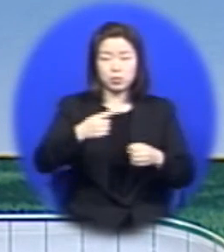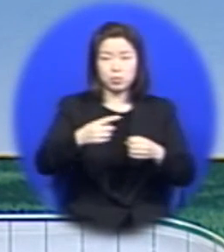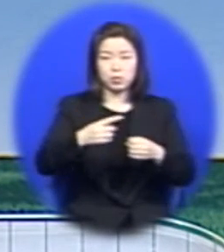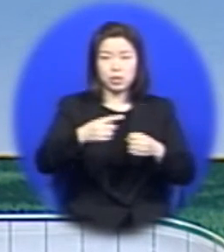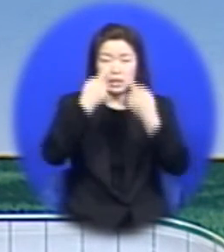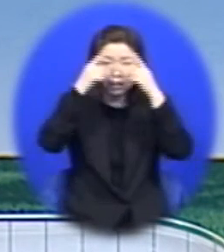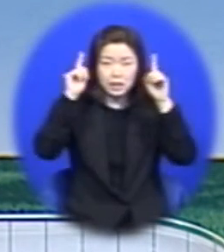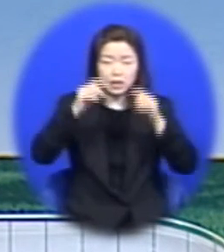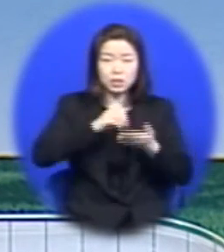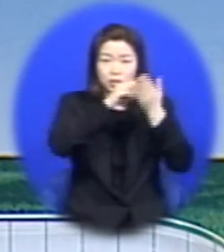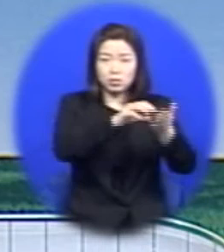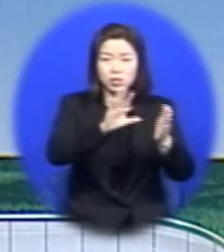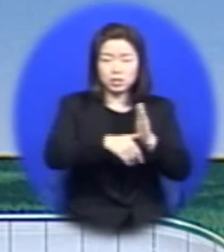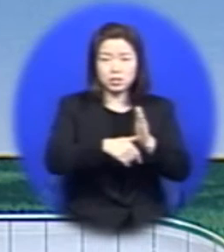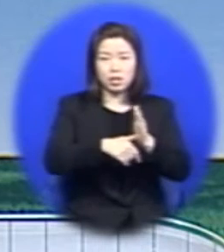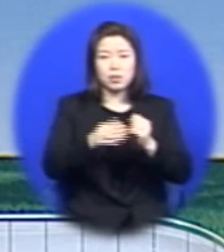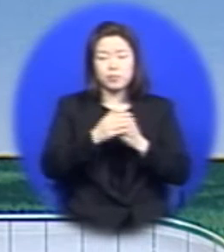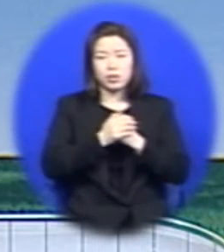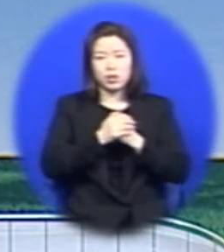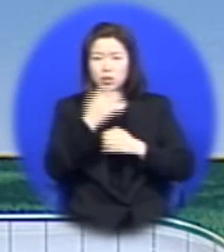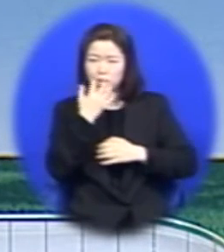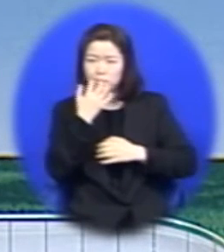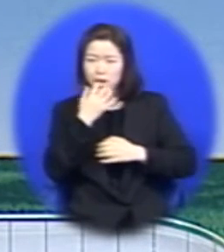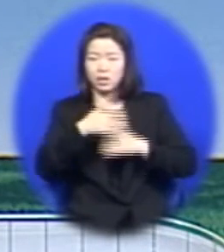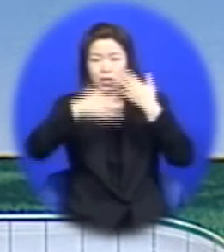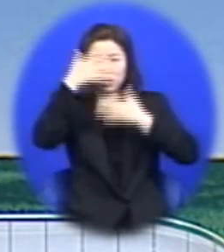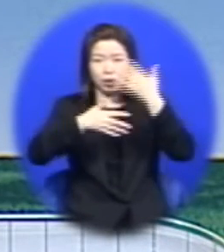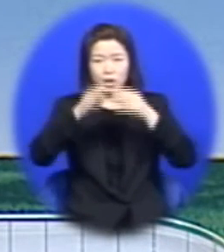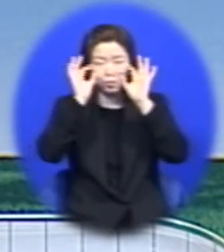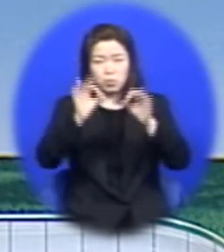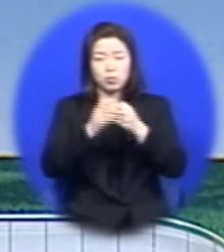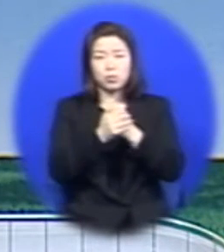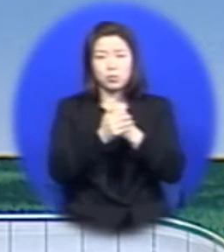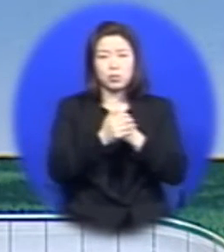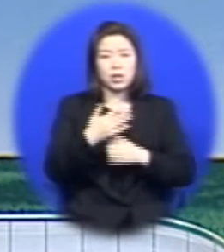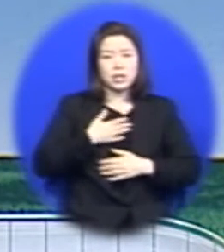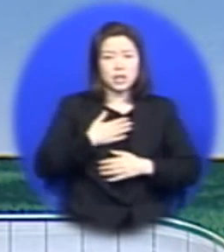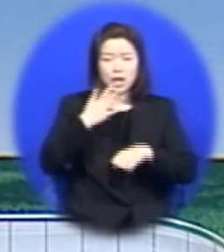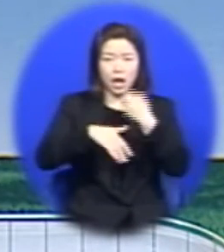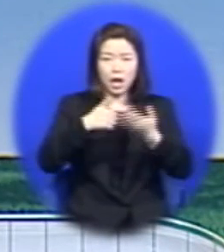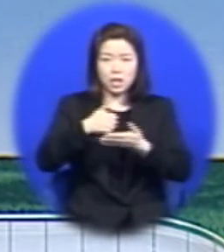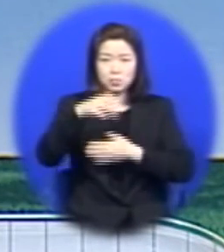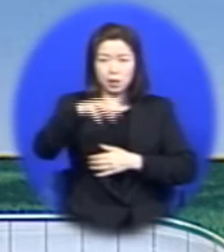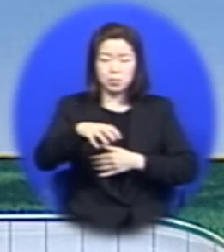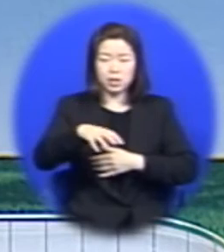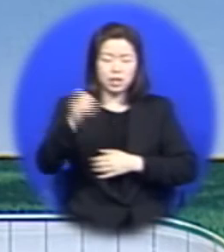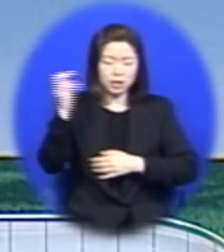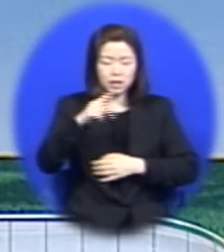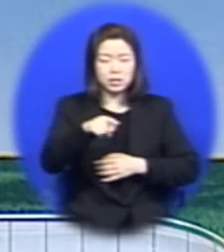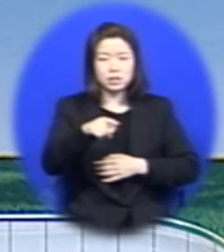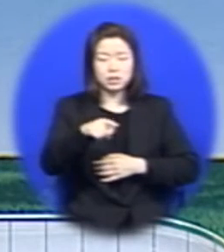미성년자 불가 영화를 보고 너무 하나님 앞에 회개하면서 하나님께서 다시는 이런 영화 안 보겠다고 약속해라 하실